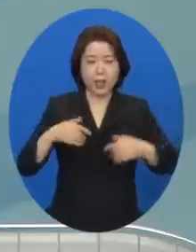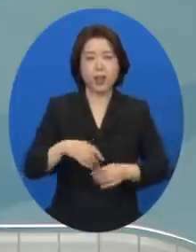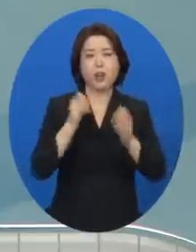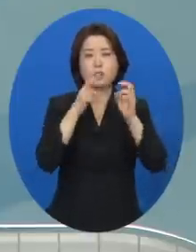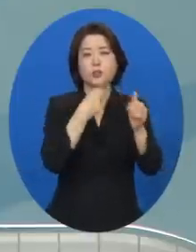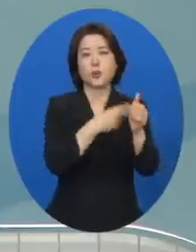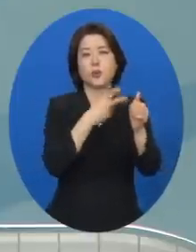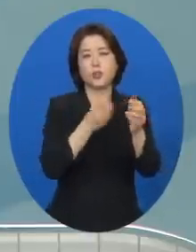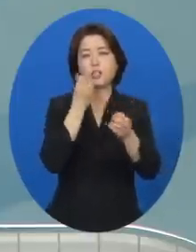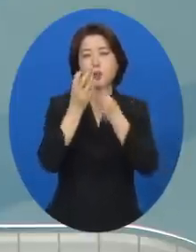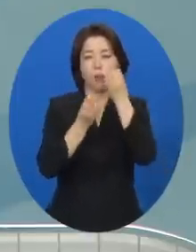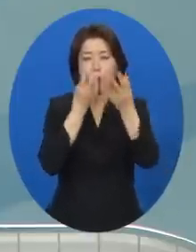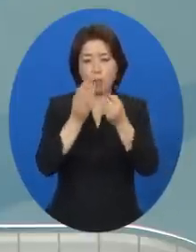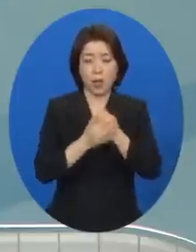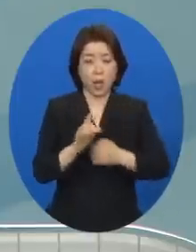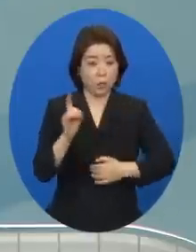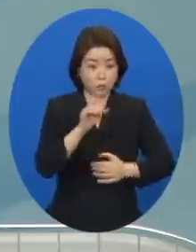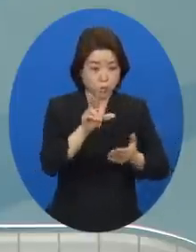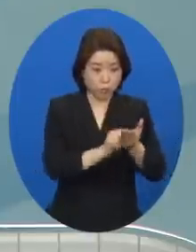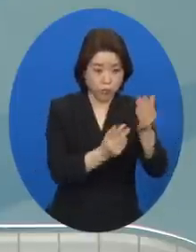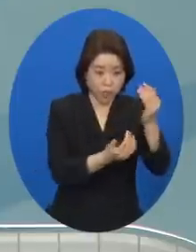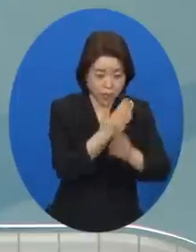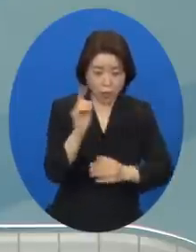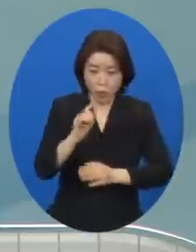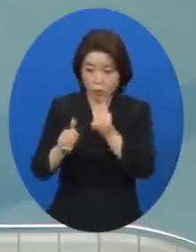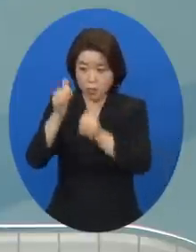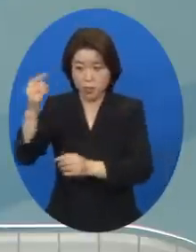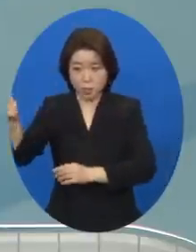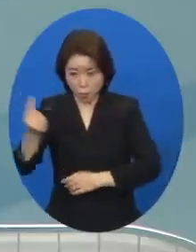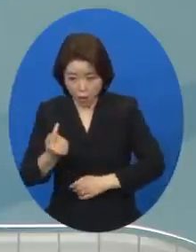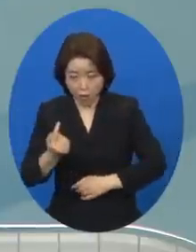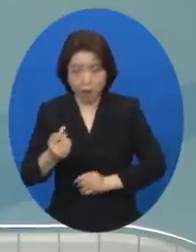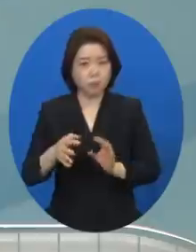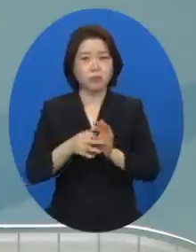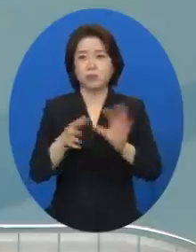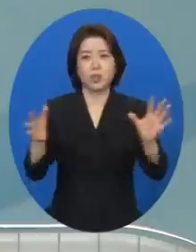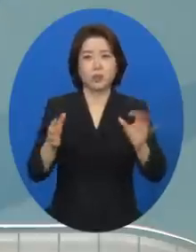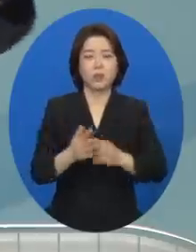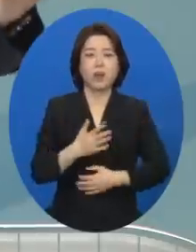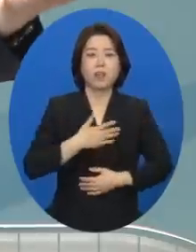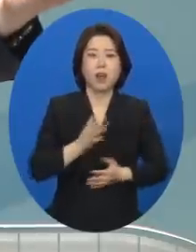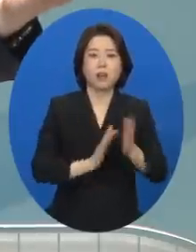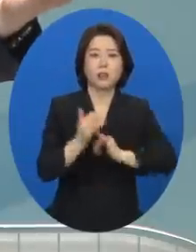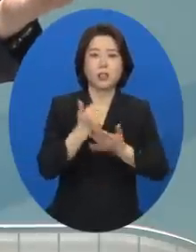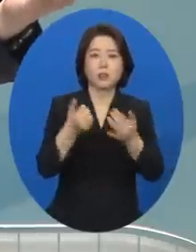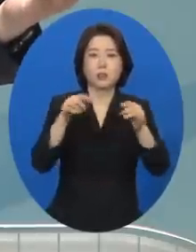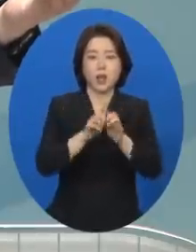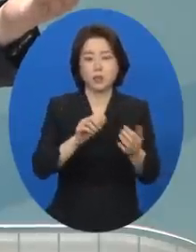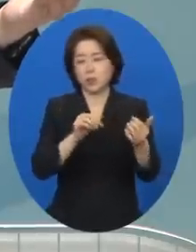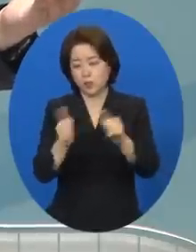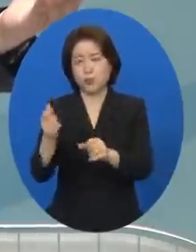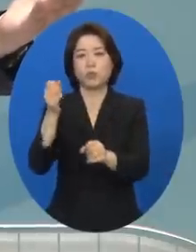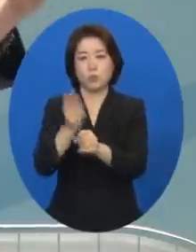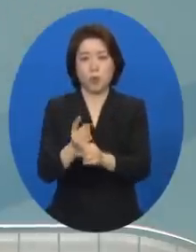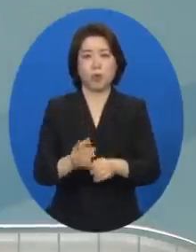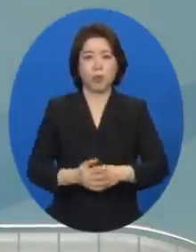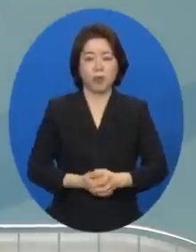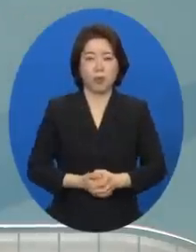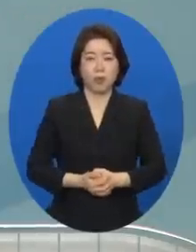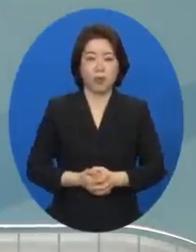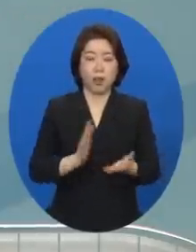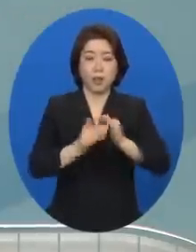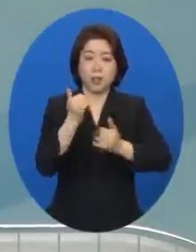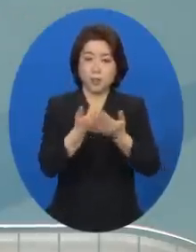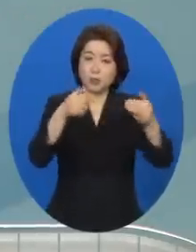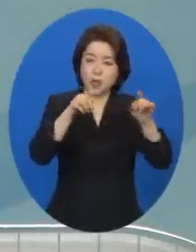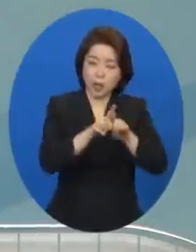고백해요 무슨 문제가 있든 어떤 시어미 얻은 나는 예수님과 함께 이미 죽었고 예수님과